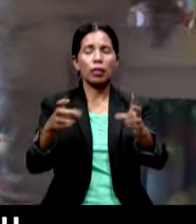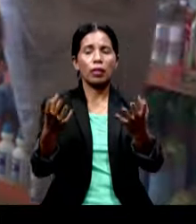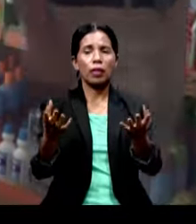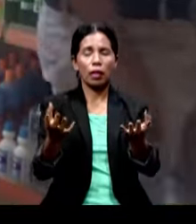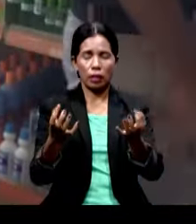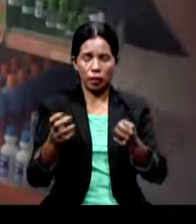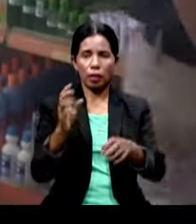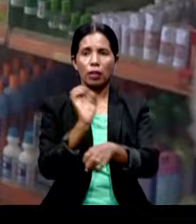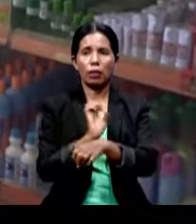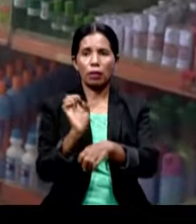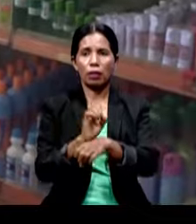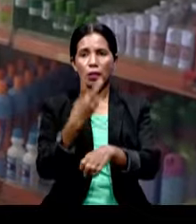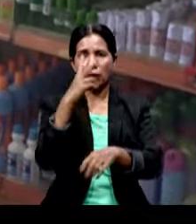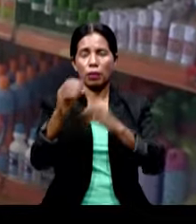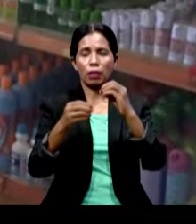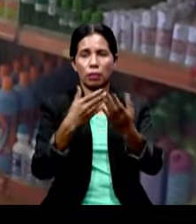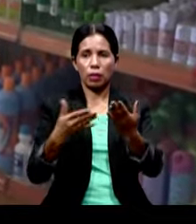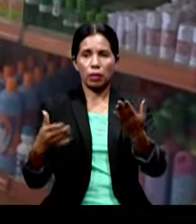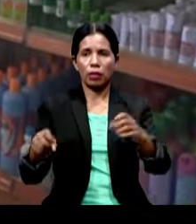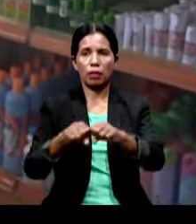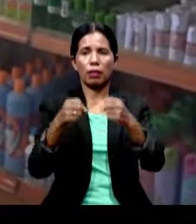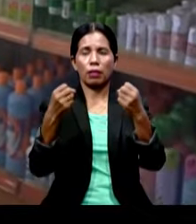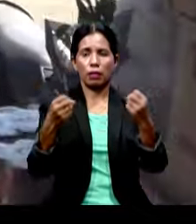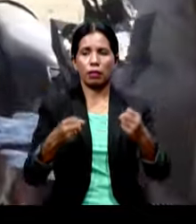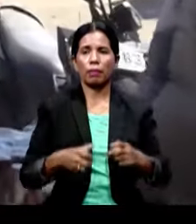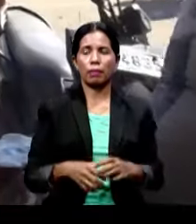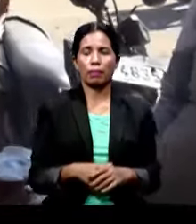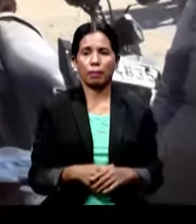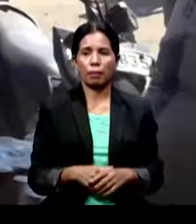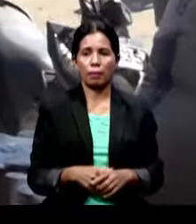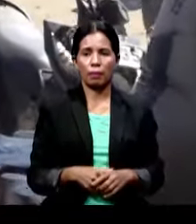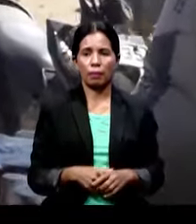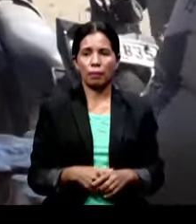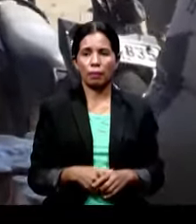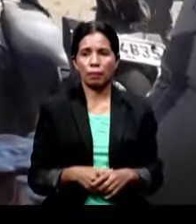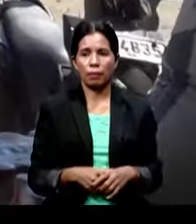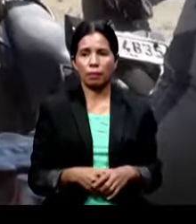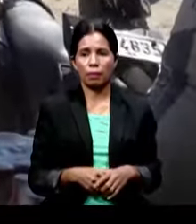no mos ba reparasaun ba estragu sira Romalu Neves, bem-vindas e bem-vindas, Ziemen.